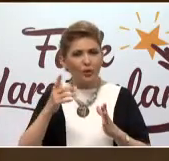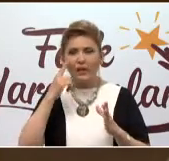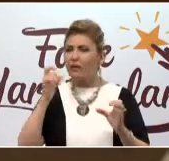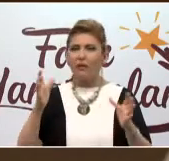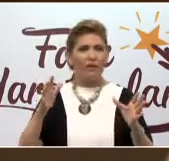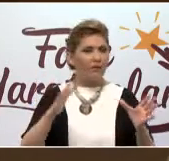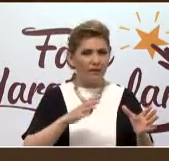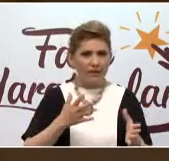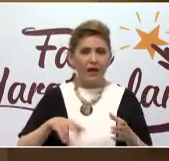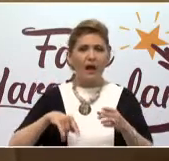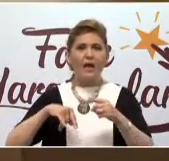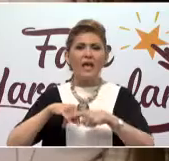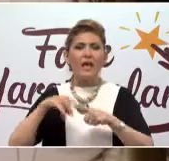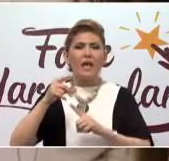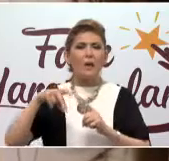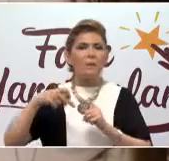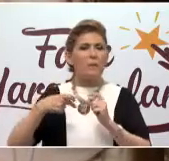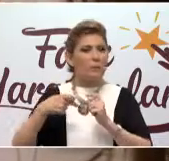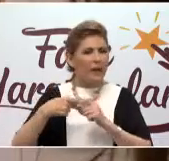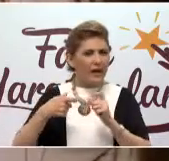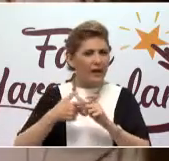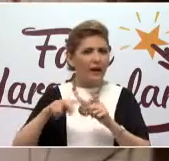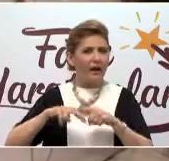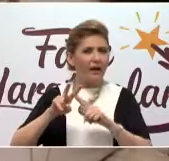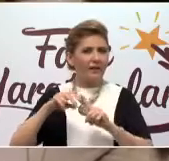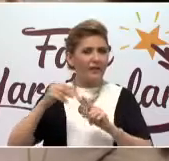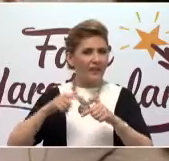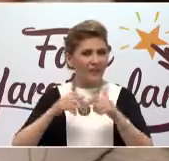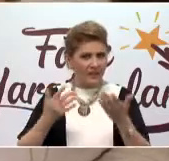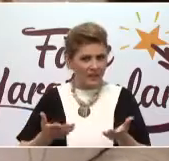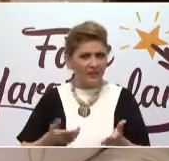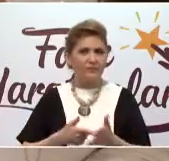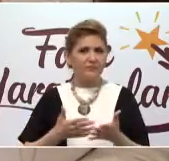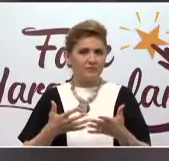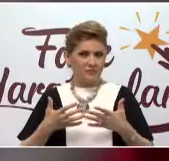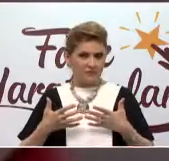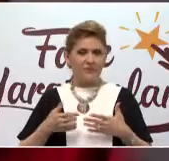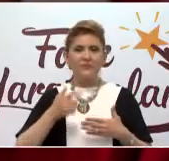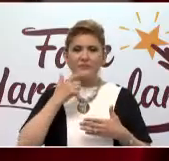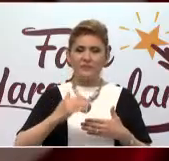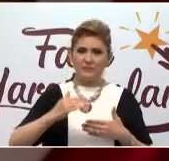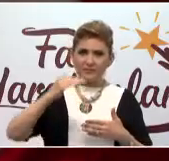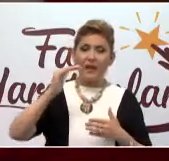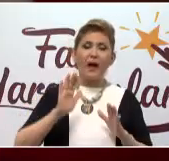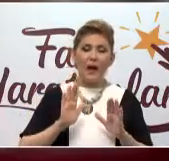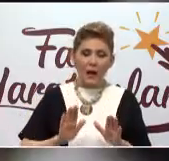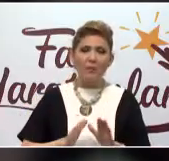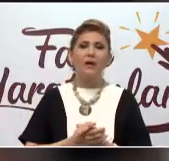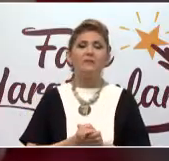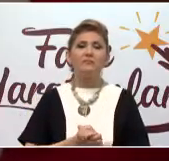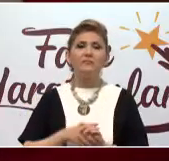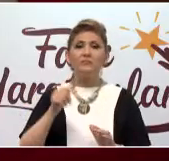olduğu daha kapsamlı bir sendrom. Tourette sendromunda tikler genelde geriliyor yetişkinlikle beraber. Fakat maalesef